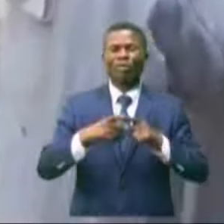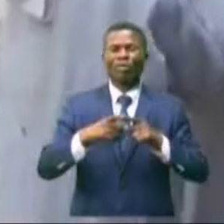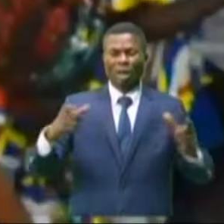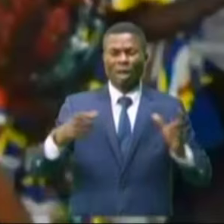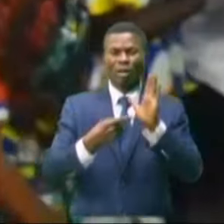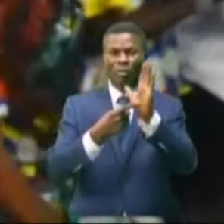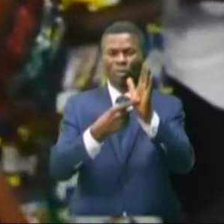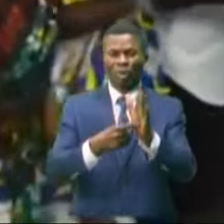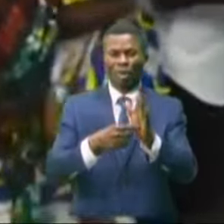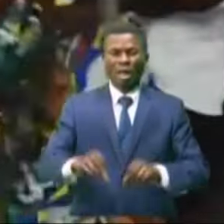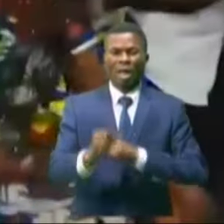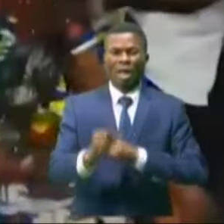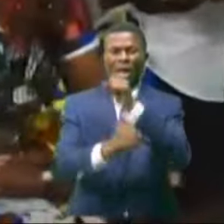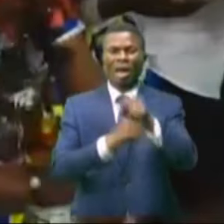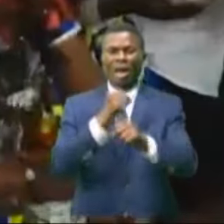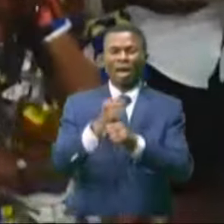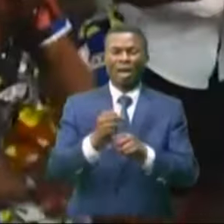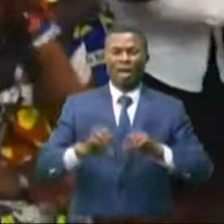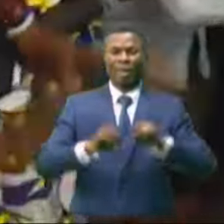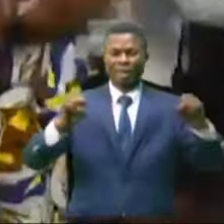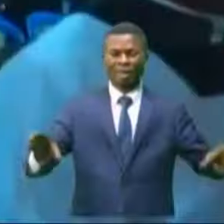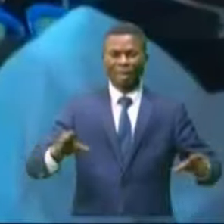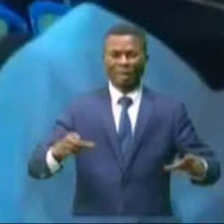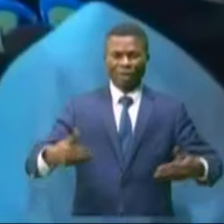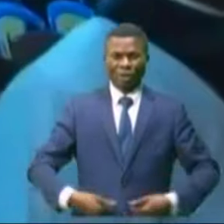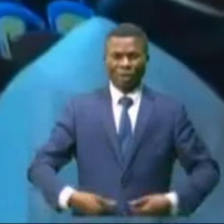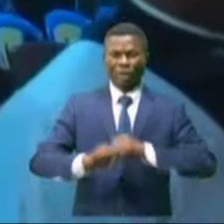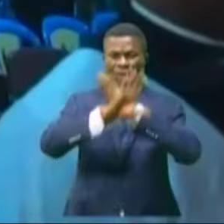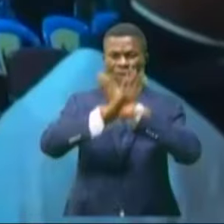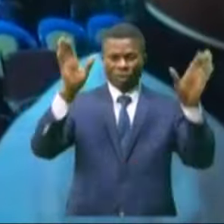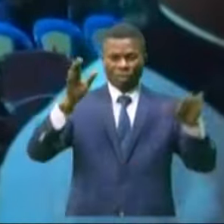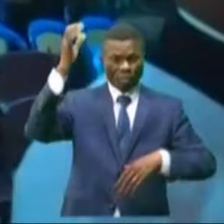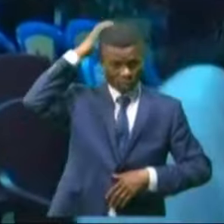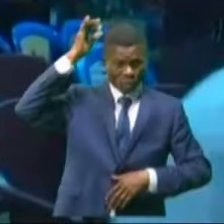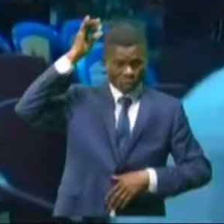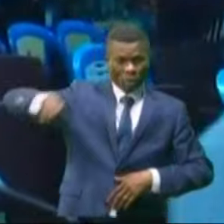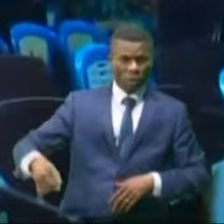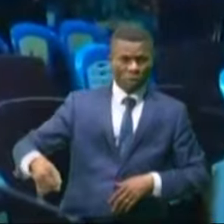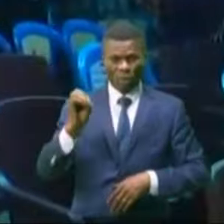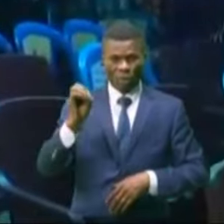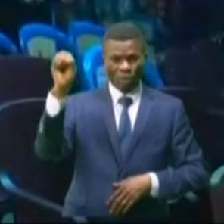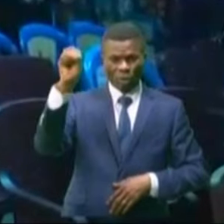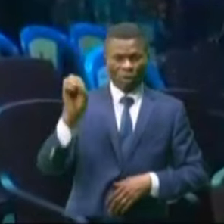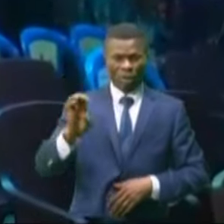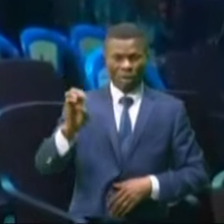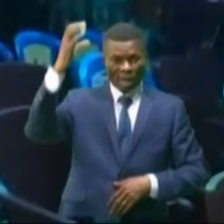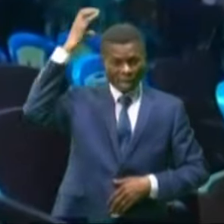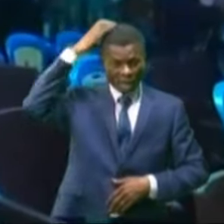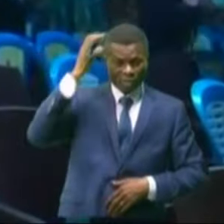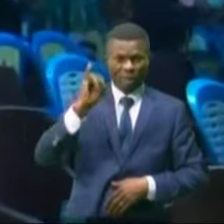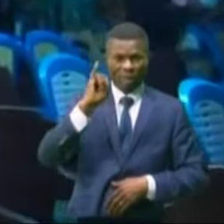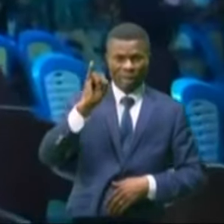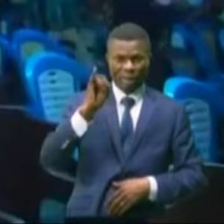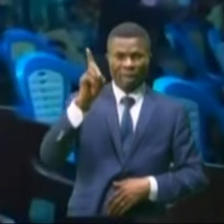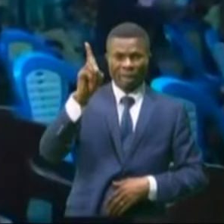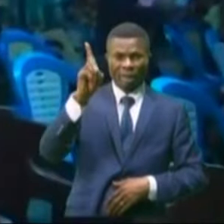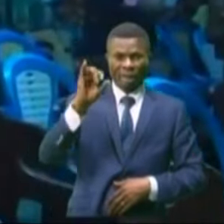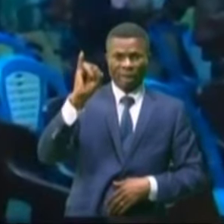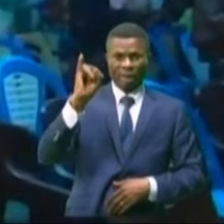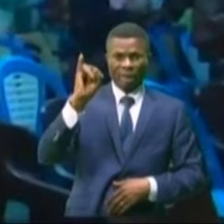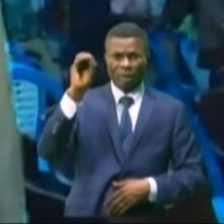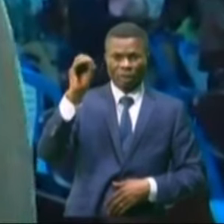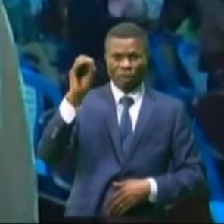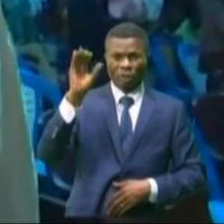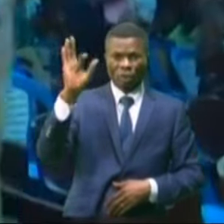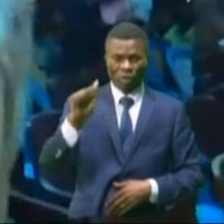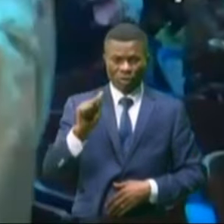le cinquantenaire de Bilenge Amwinda. Monseigneur José Mokoué Kanga, évêque d'Idiofa, a présidé cette célébration en